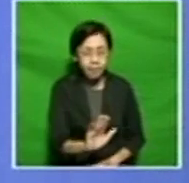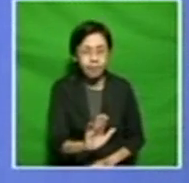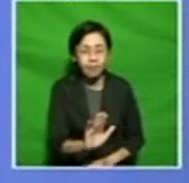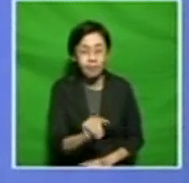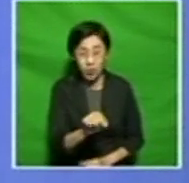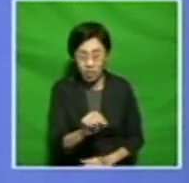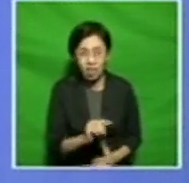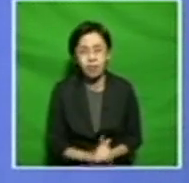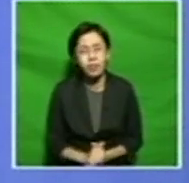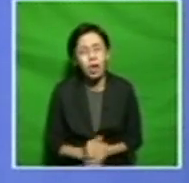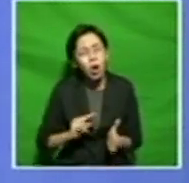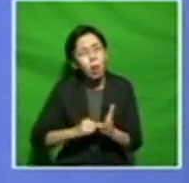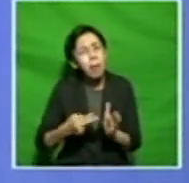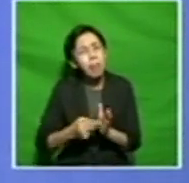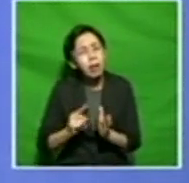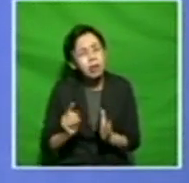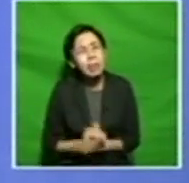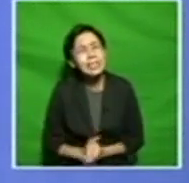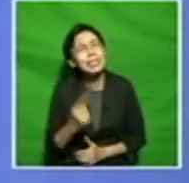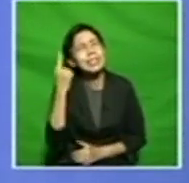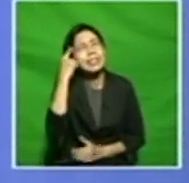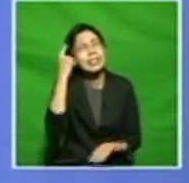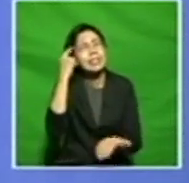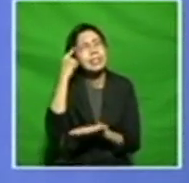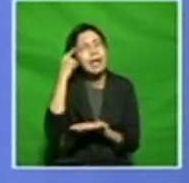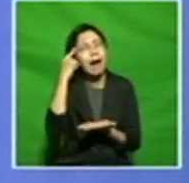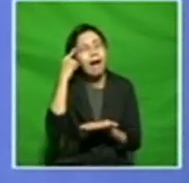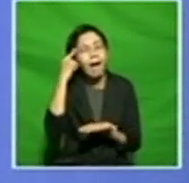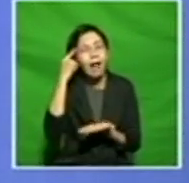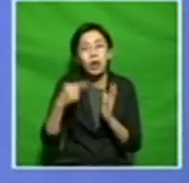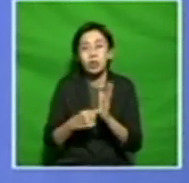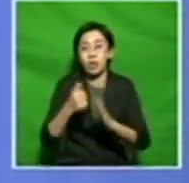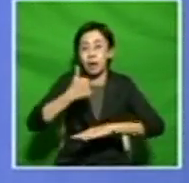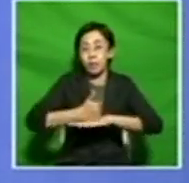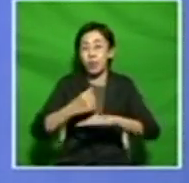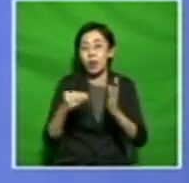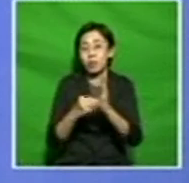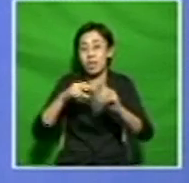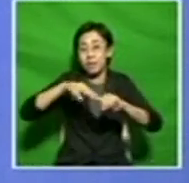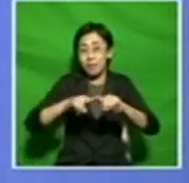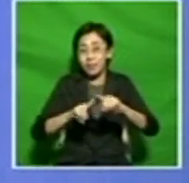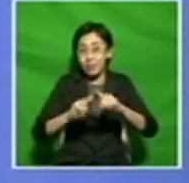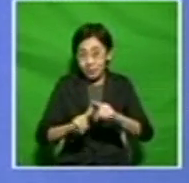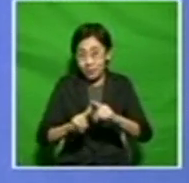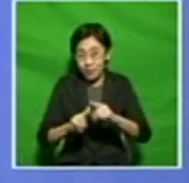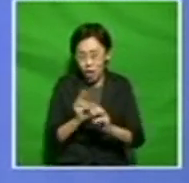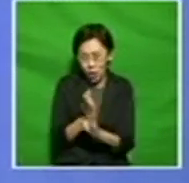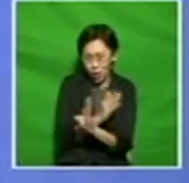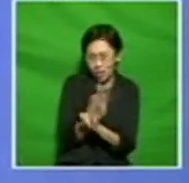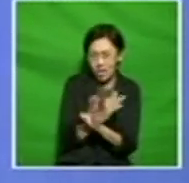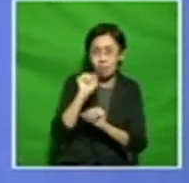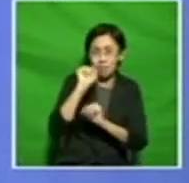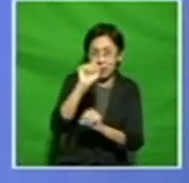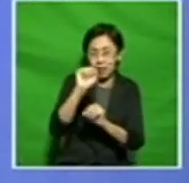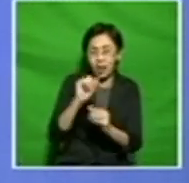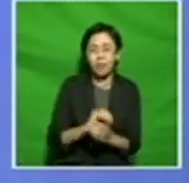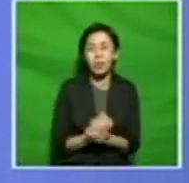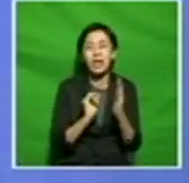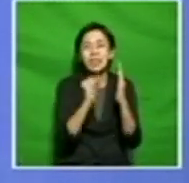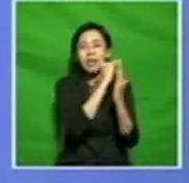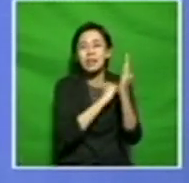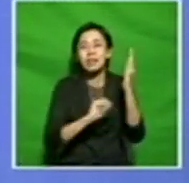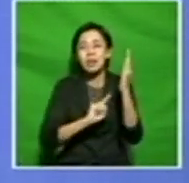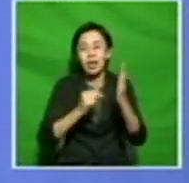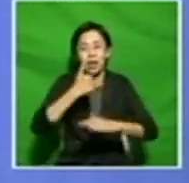ขตกำหนดคืออะไรท่านก็ลองนึกถึงคำสั่งของผู้ว่ากทม.เมื่อไม่กี่วันในต่างจังหวัดก็หมายถึง